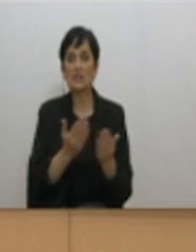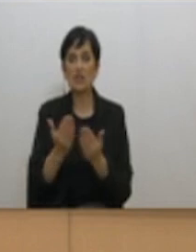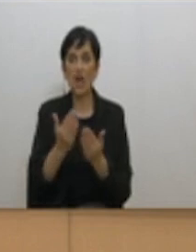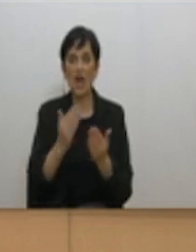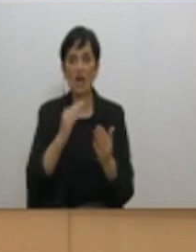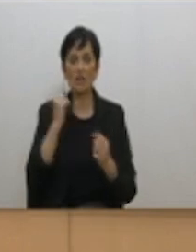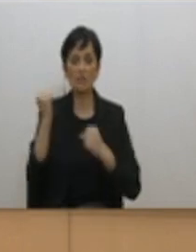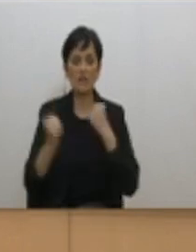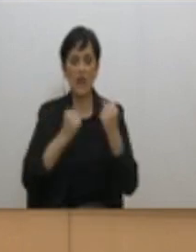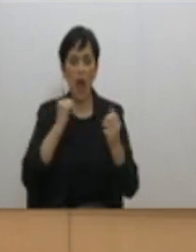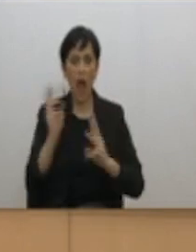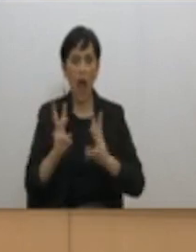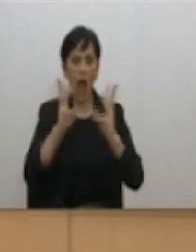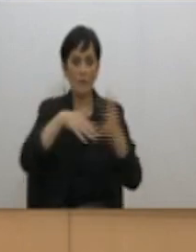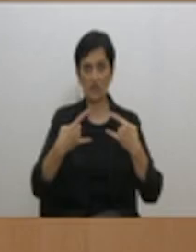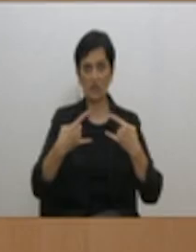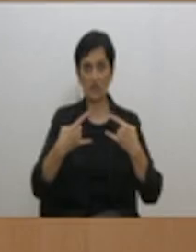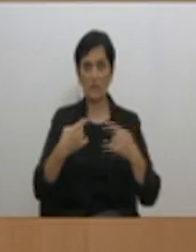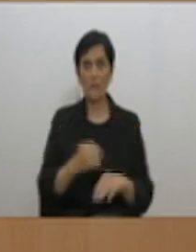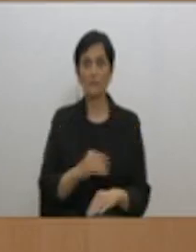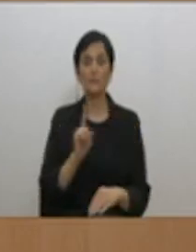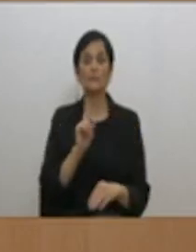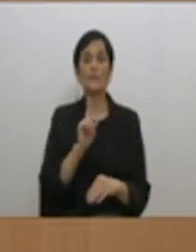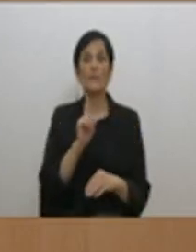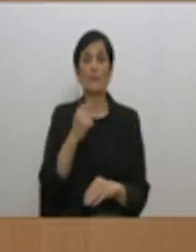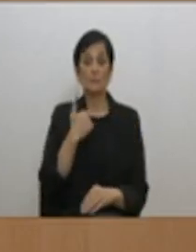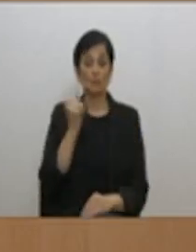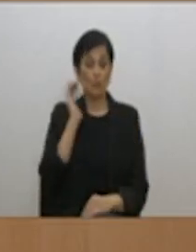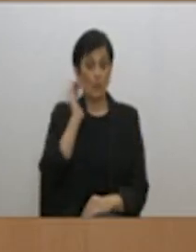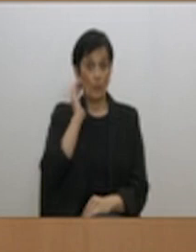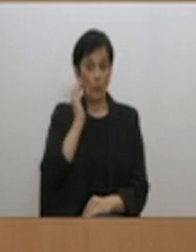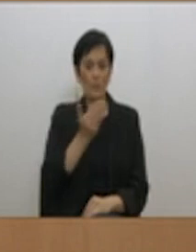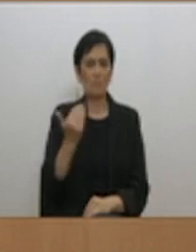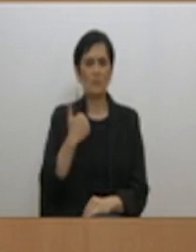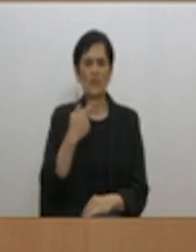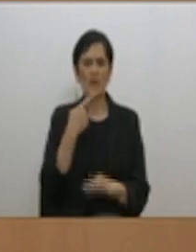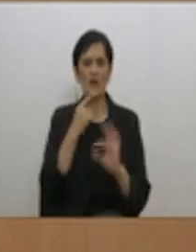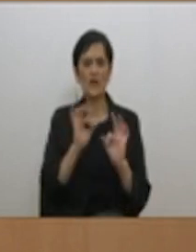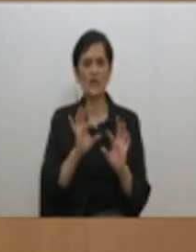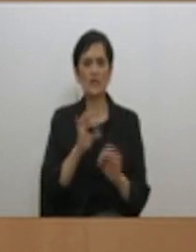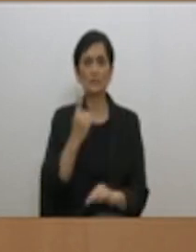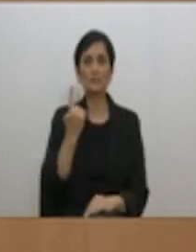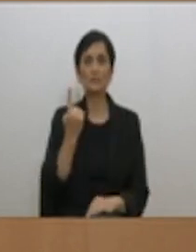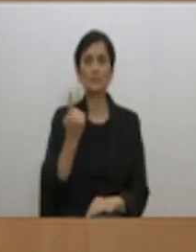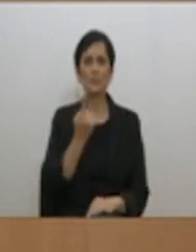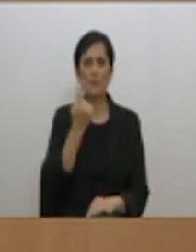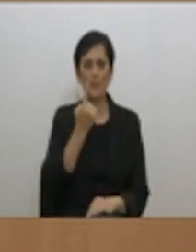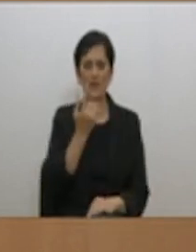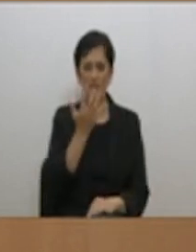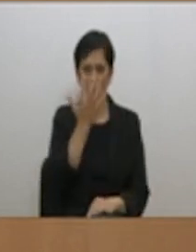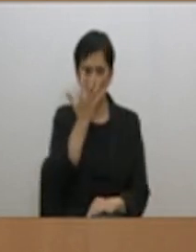ქარცეცხლი შევიტანოთ და ახალი კონფლიქტები გავაჭაღოთ? რაც აქ მოვისმინეთ, მინა გითხრათ, რომ პირველ ფარისევლებსაც